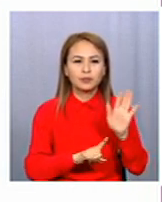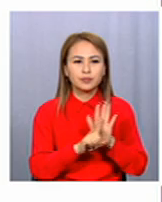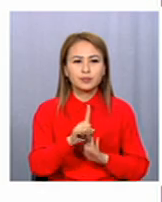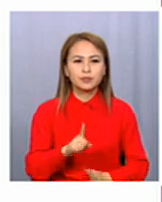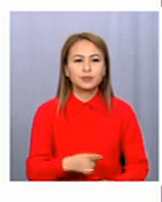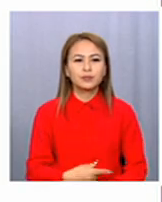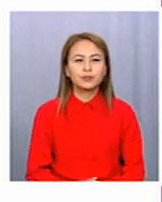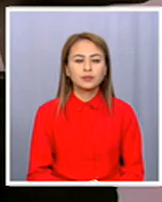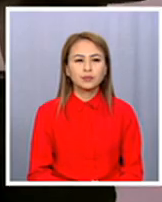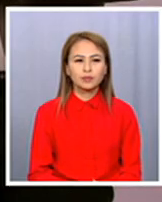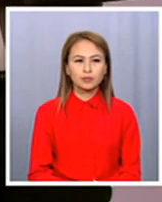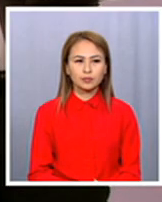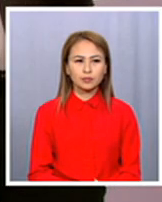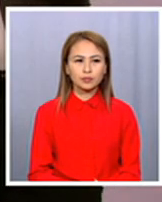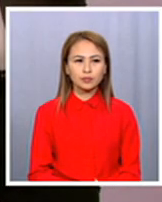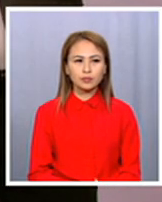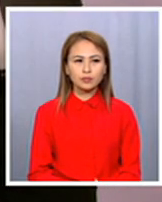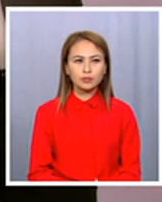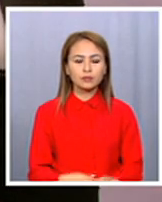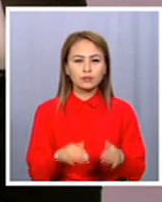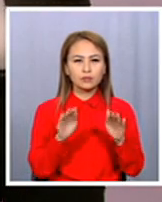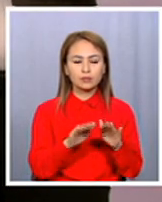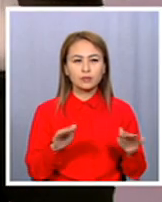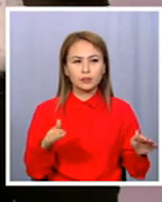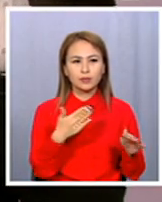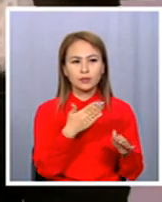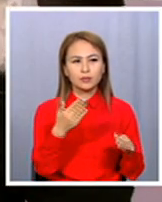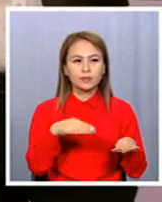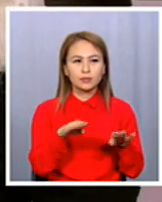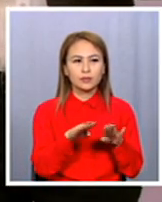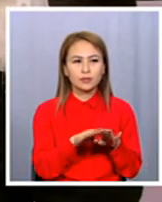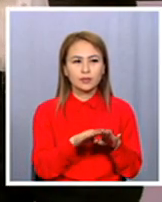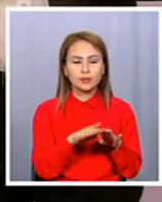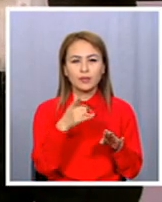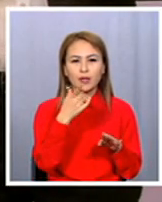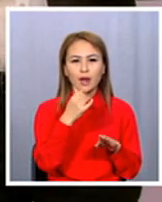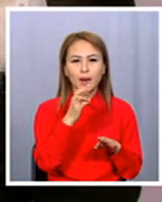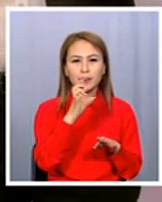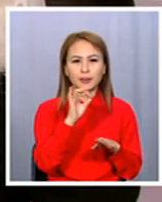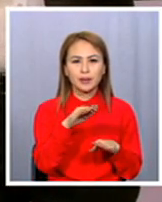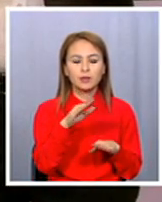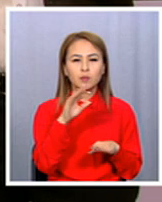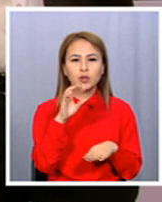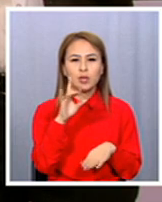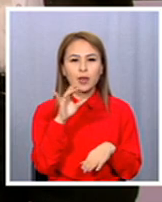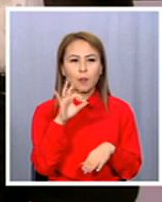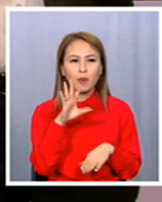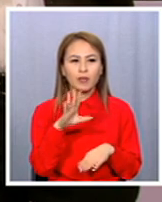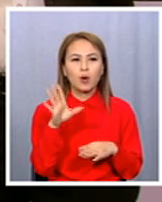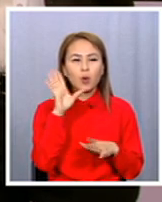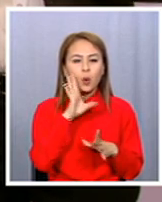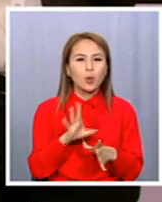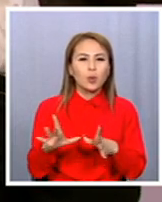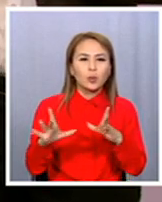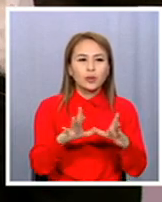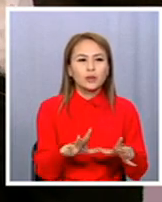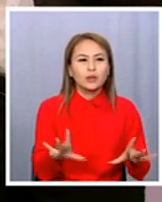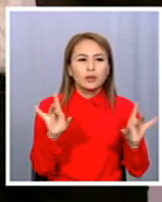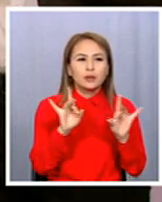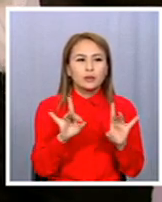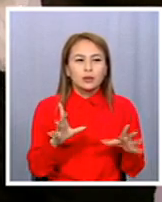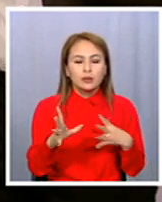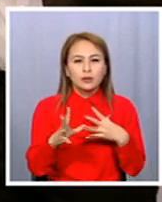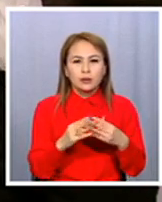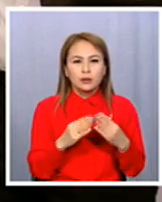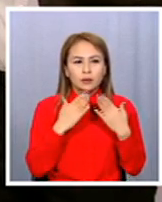пайда болады екен. Балалар, енді кезекте Ғабит Мүсіреповтің көлде әңгімесін бірге